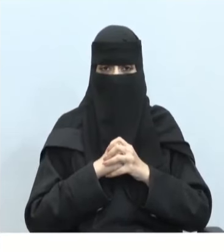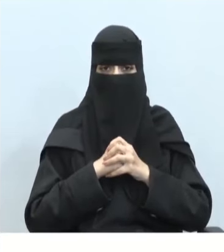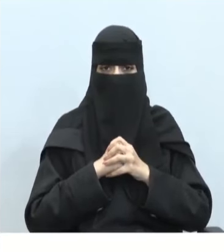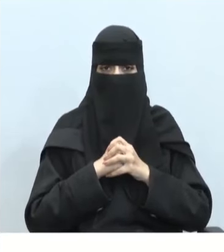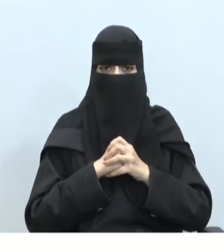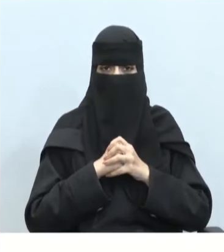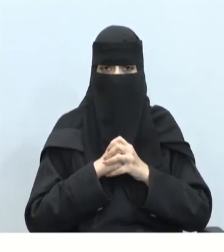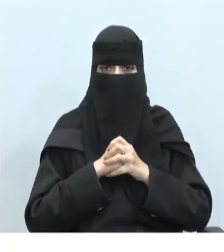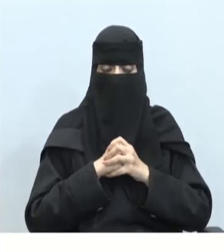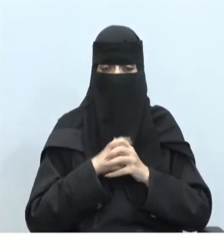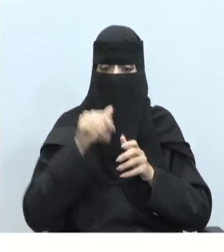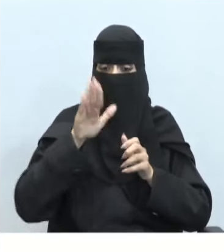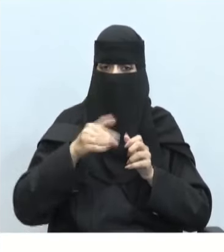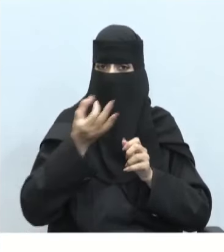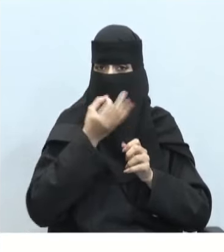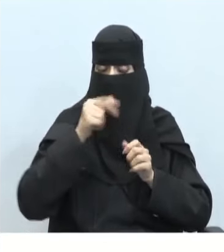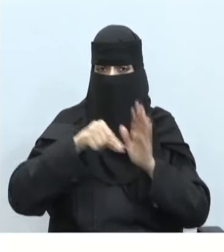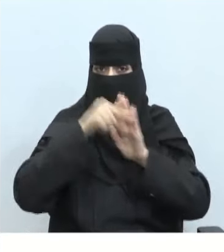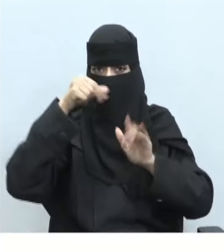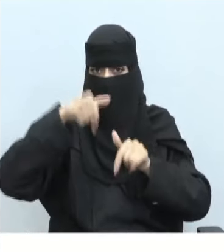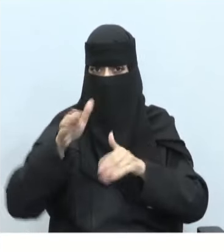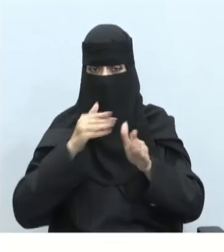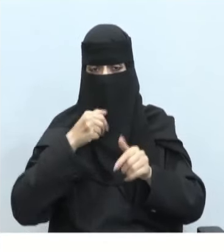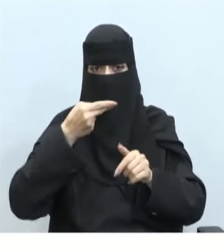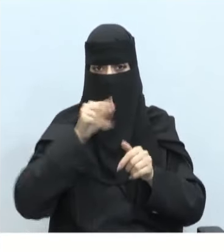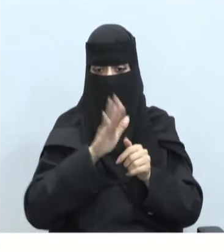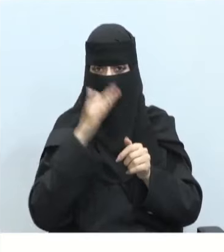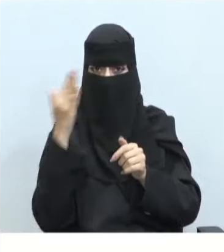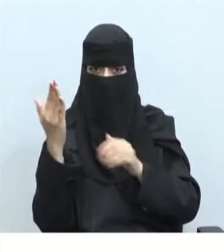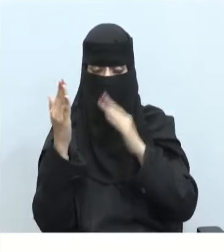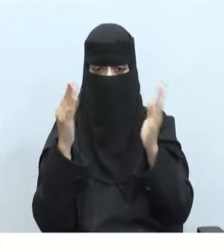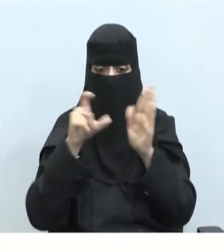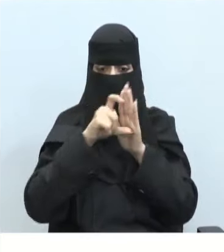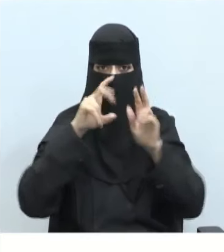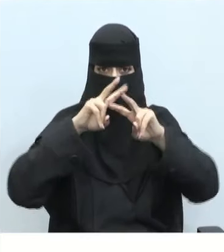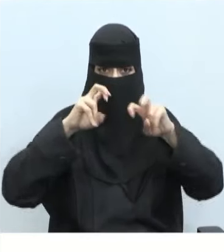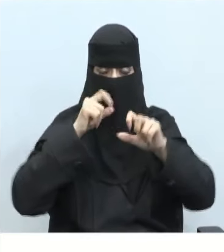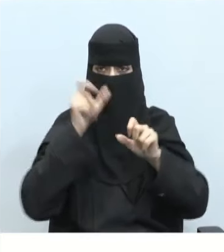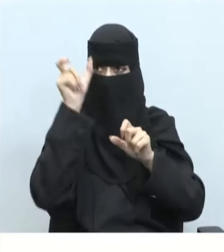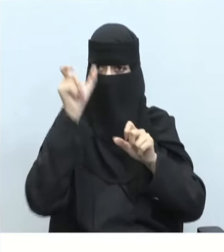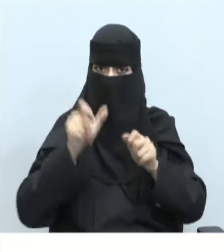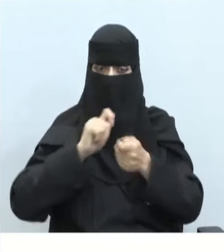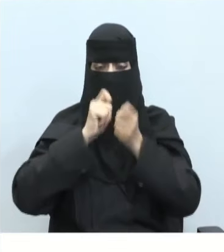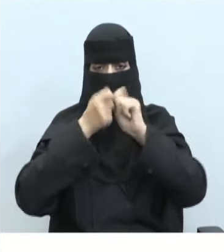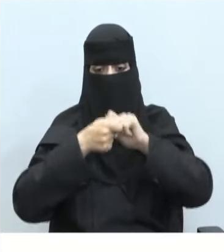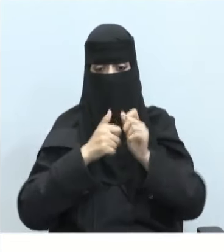صحيحه اذا تحدثنا في درسنا لهذا اليوم عن محاذاه النص والبحث عن الكلمات